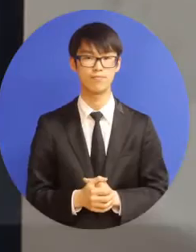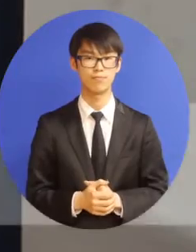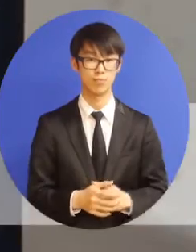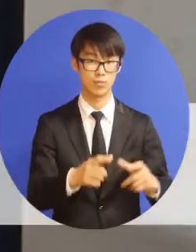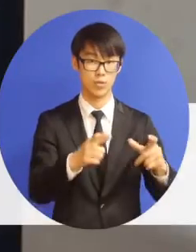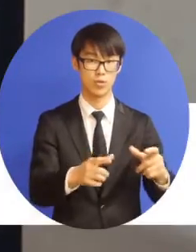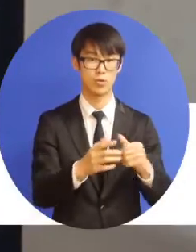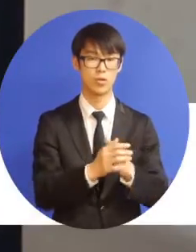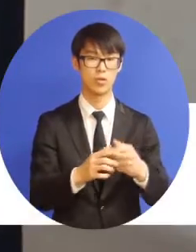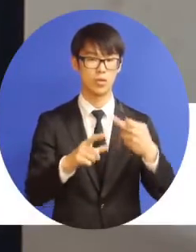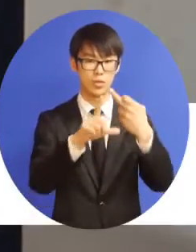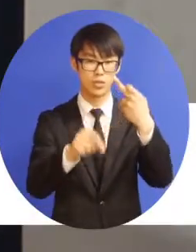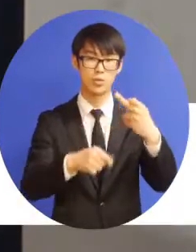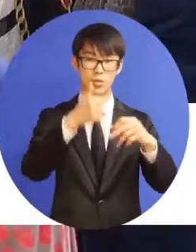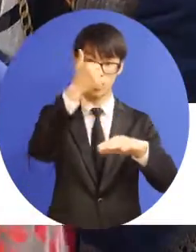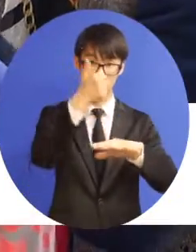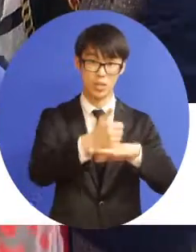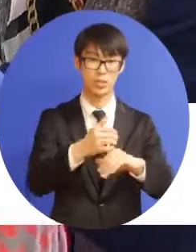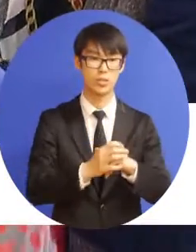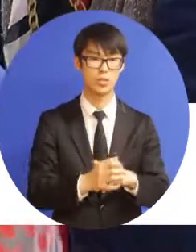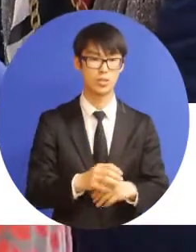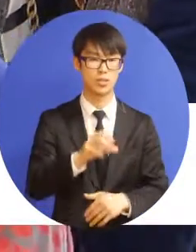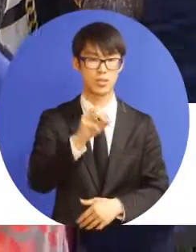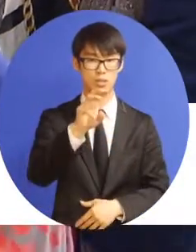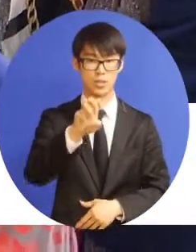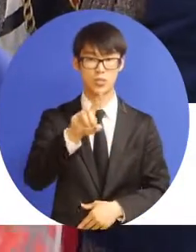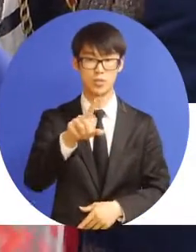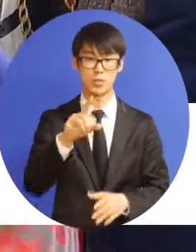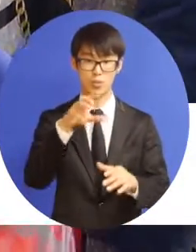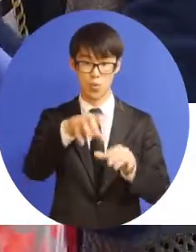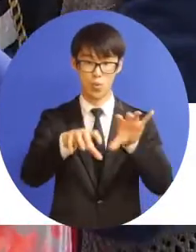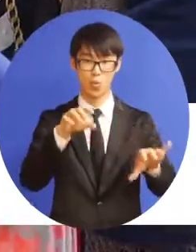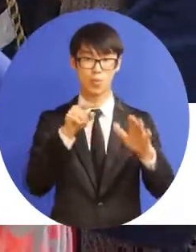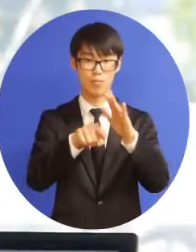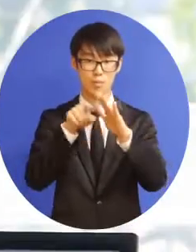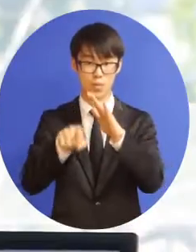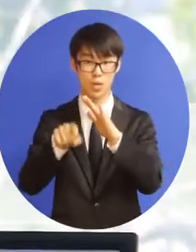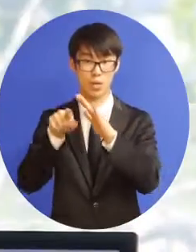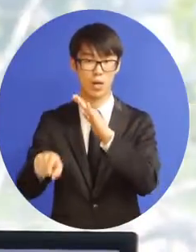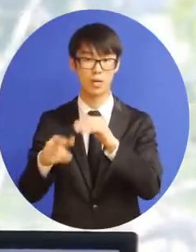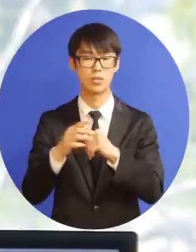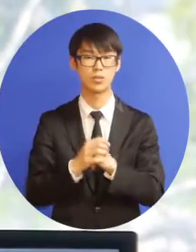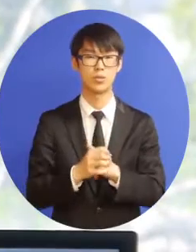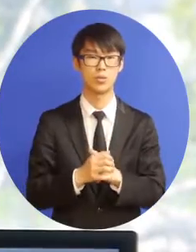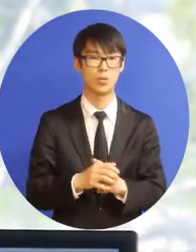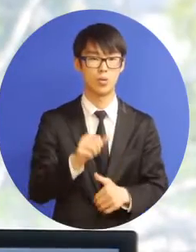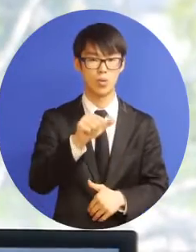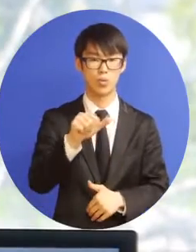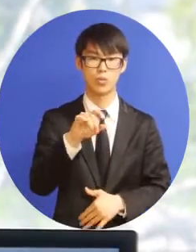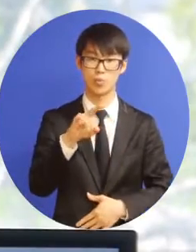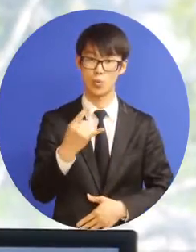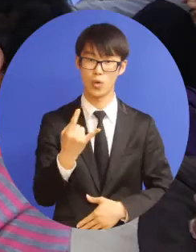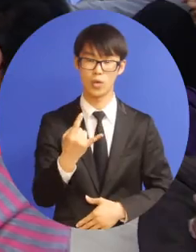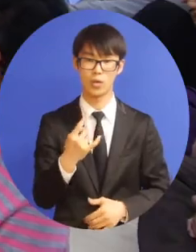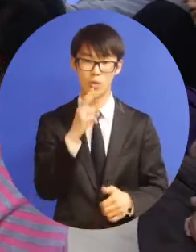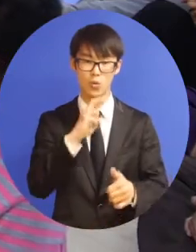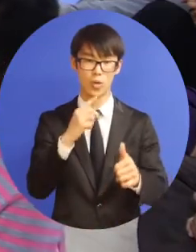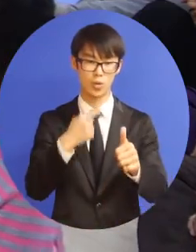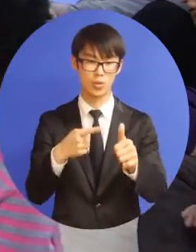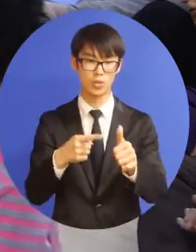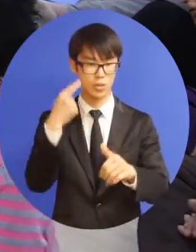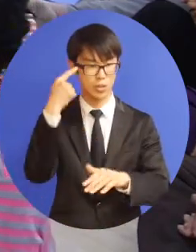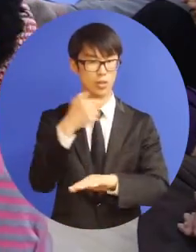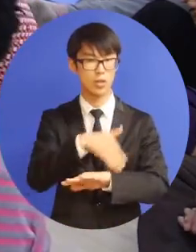우성은 오 12월까지 경로당 31개소를 대상으로 마을을 순하며 연 50회 이상 노래 교시를